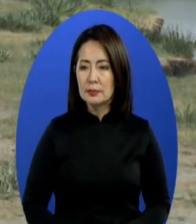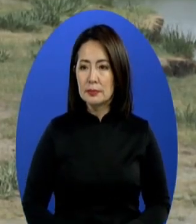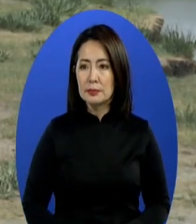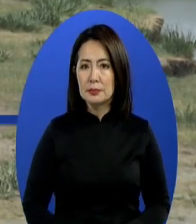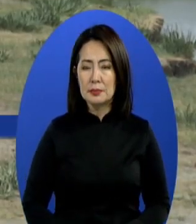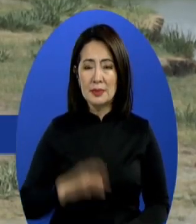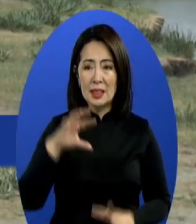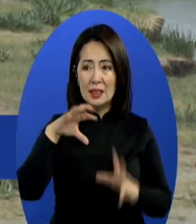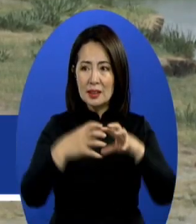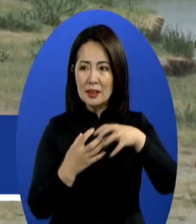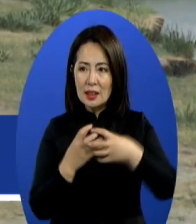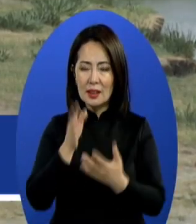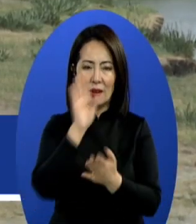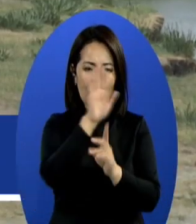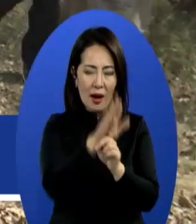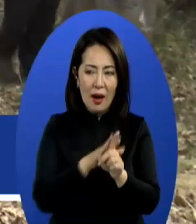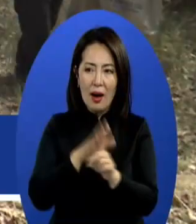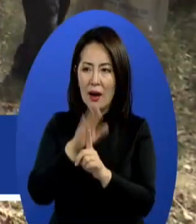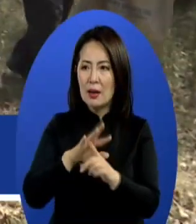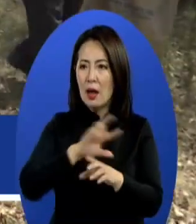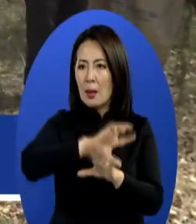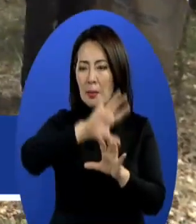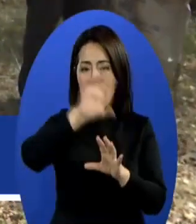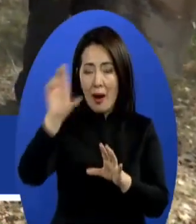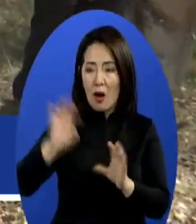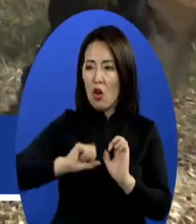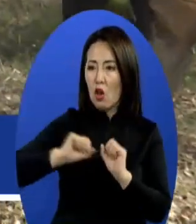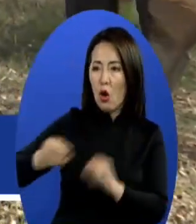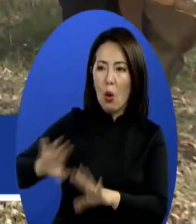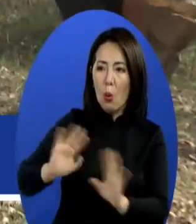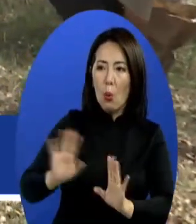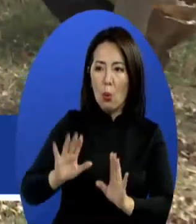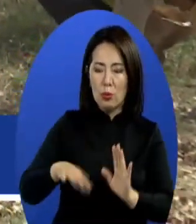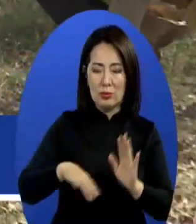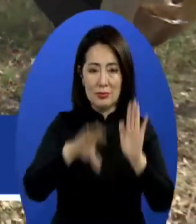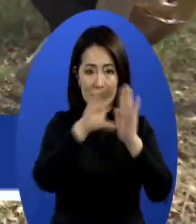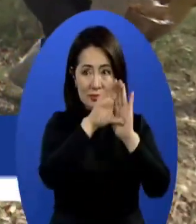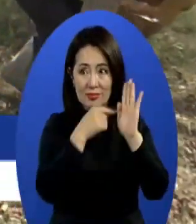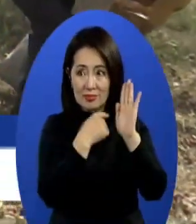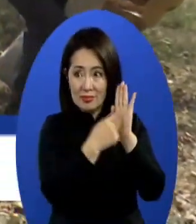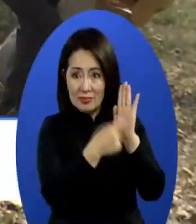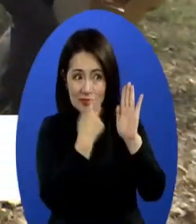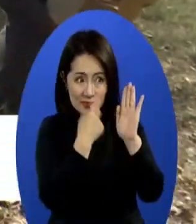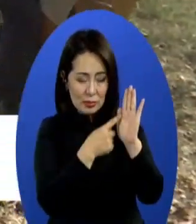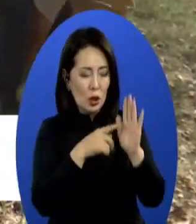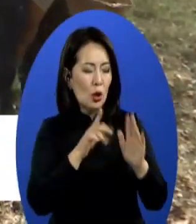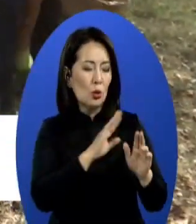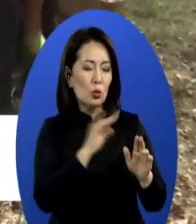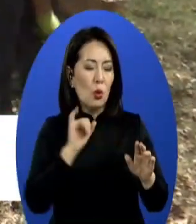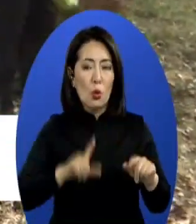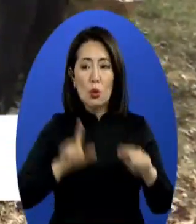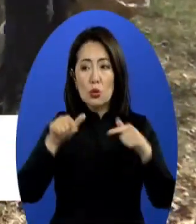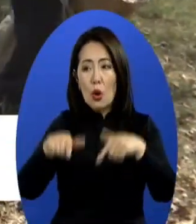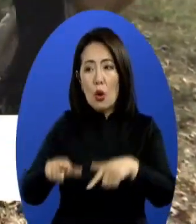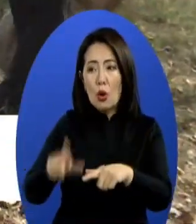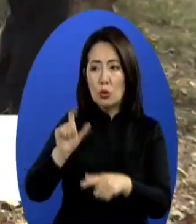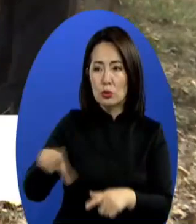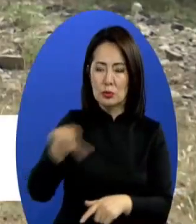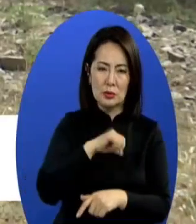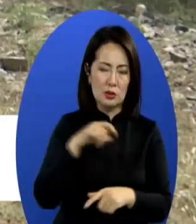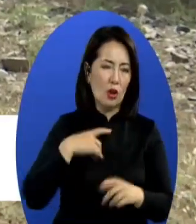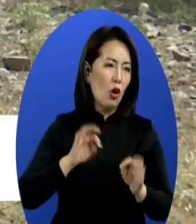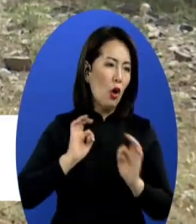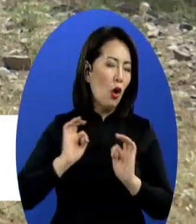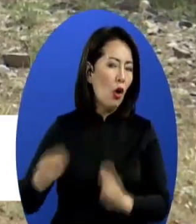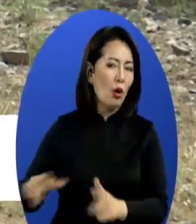Их дэлхийгээ хайрлаж байгальд хогоо хаяхгүй байхыг уриалсан самбар байршуулсан хэдий ч туул гол дагуу амарч байгаа иргэд хогоо ил задгаа хайсаар